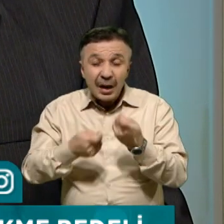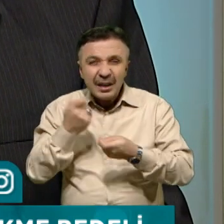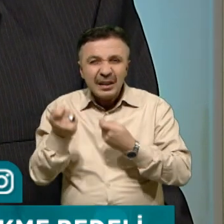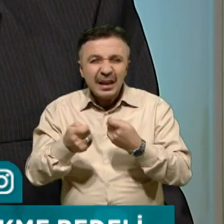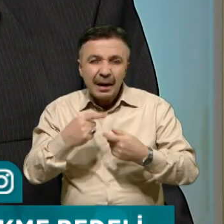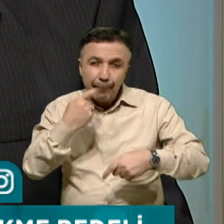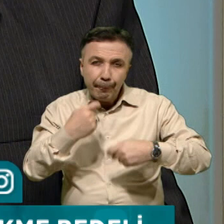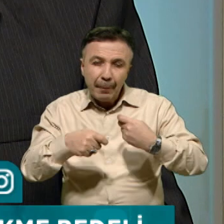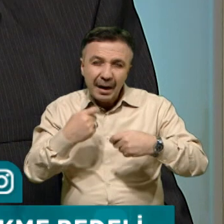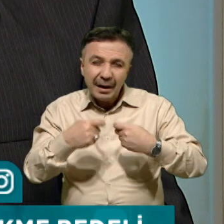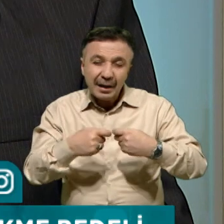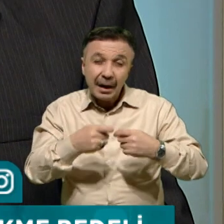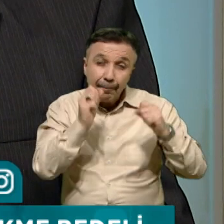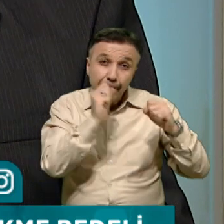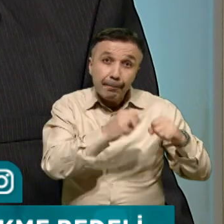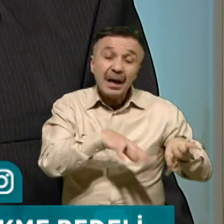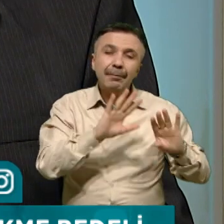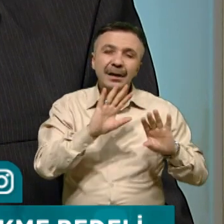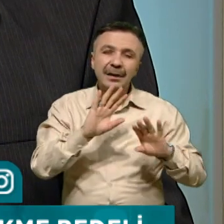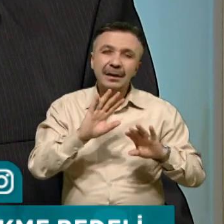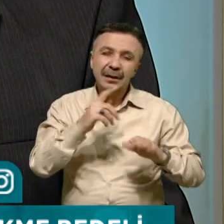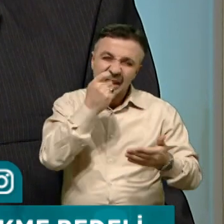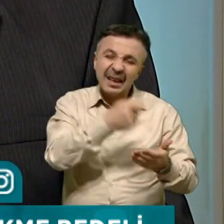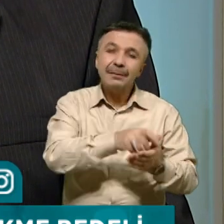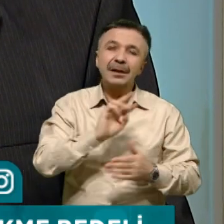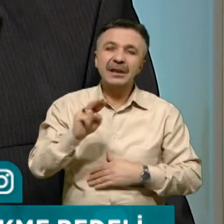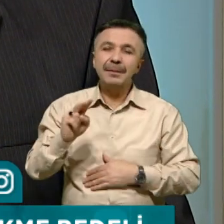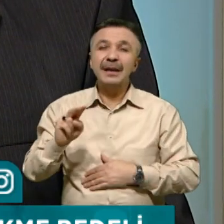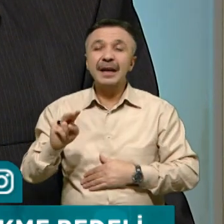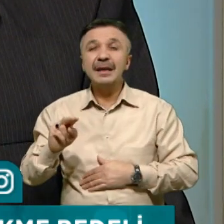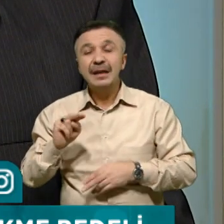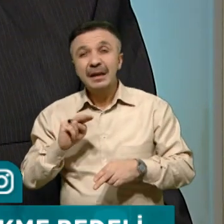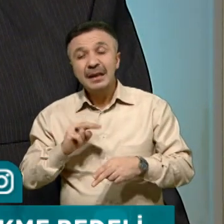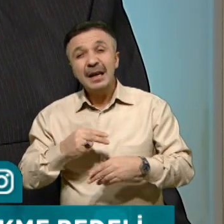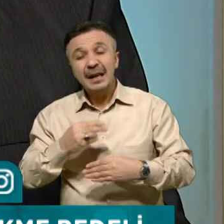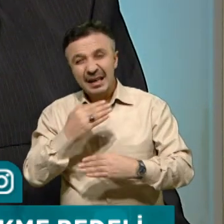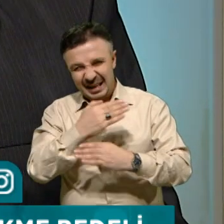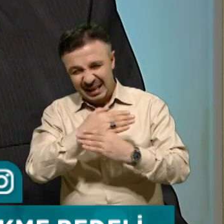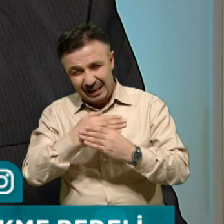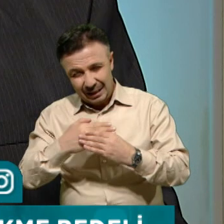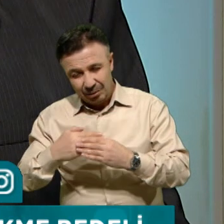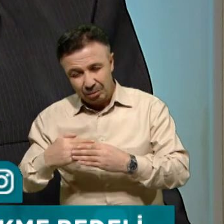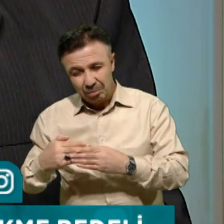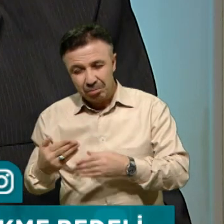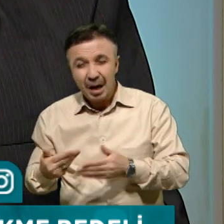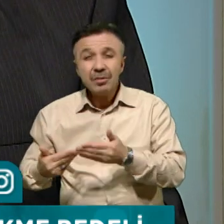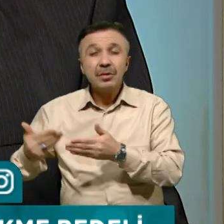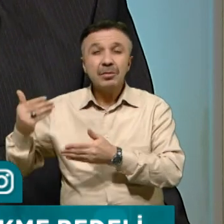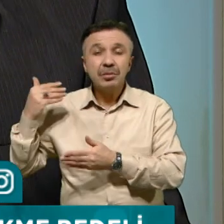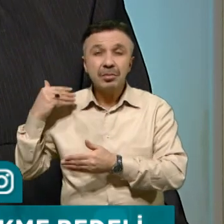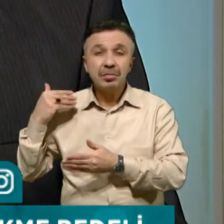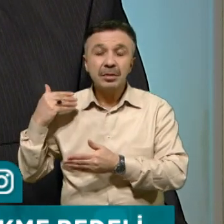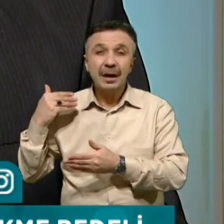gibi, yani gerek kredi kartı olsun, gerek işte bu az önce söylediğim kalemlerden ödemelerde